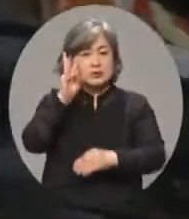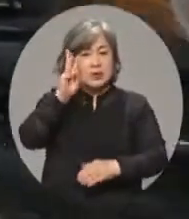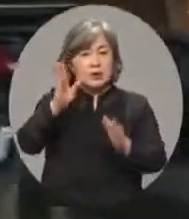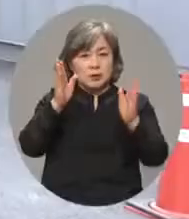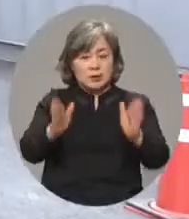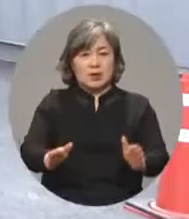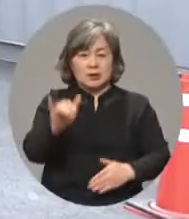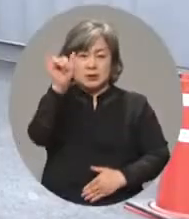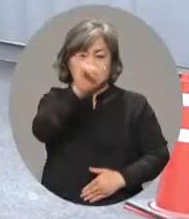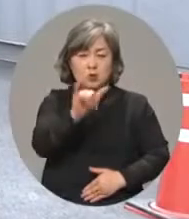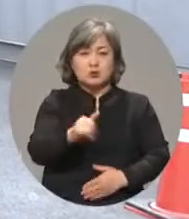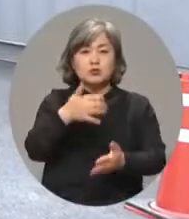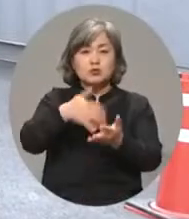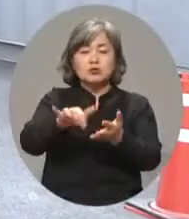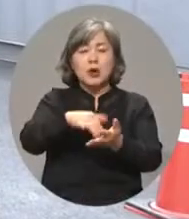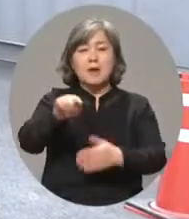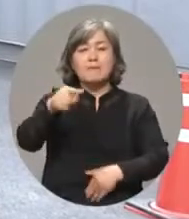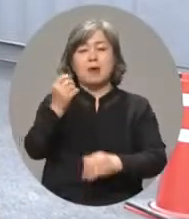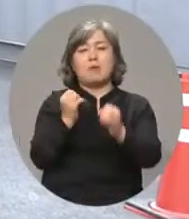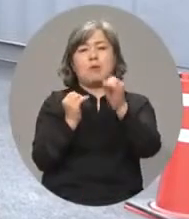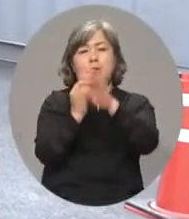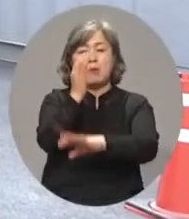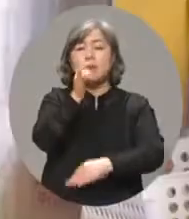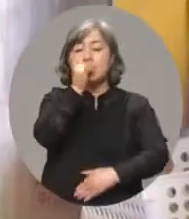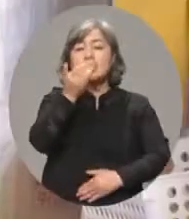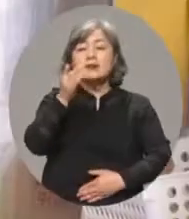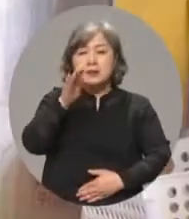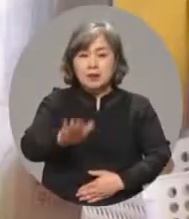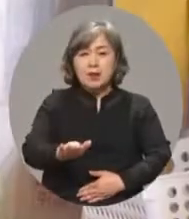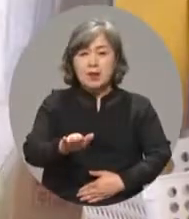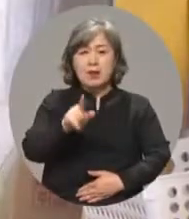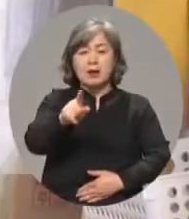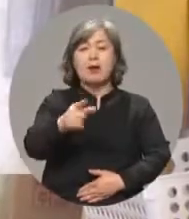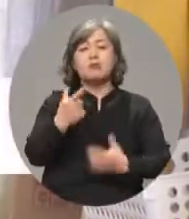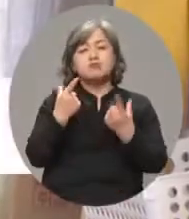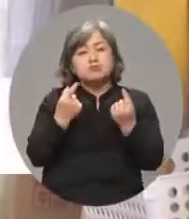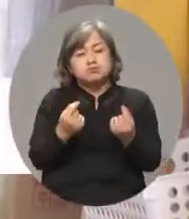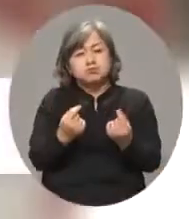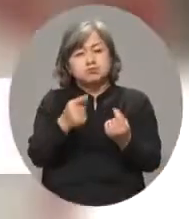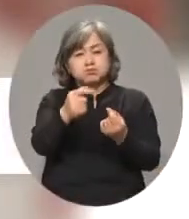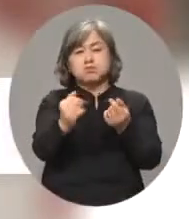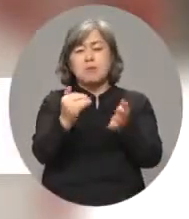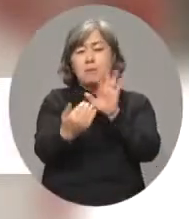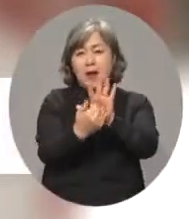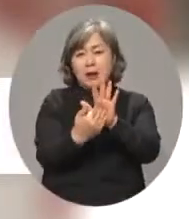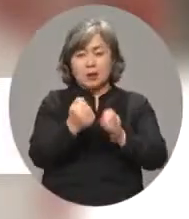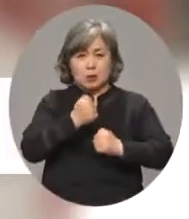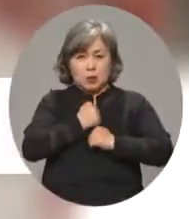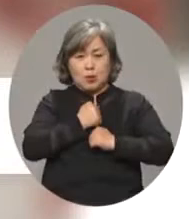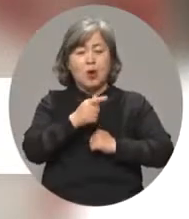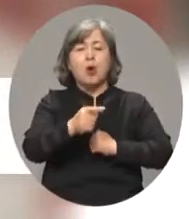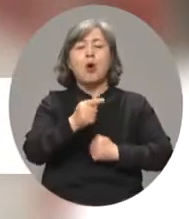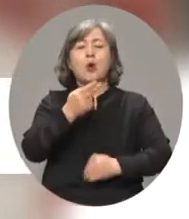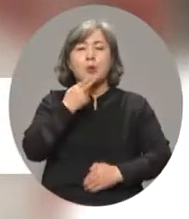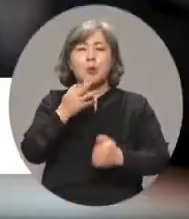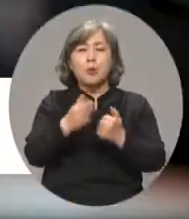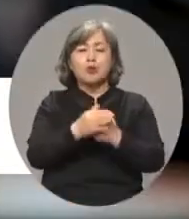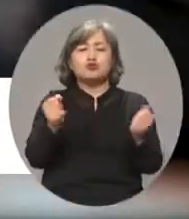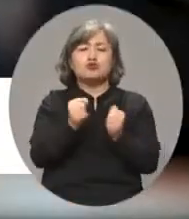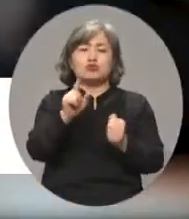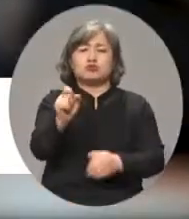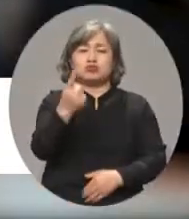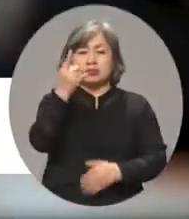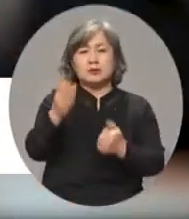연속 전국 확진자가 100명을 넘어서고 있는데 느슨해진 방역의식과 추위가 원인이 되고